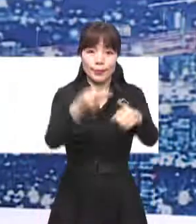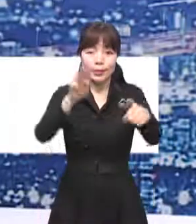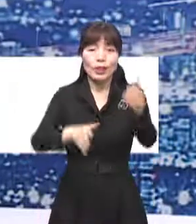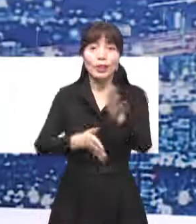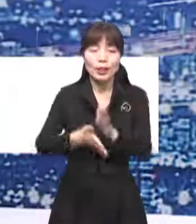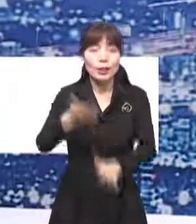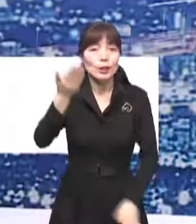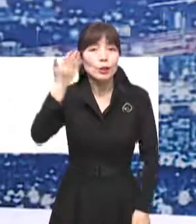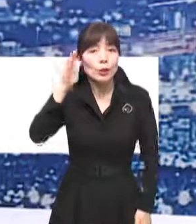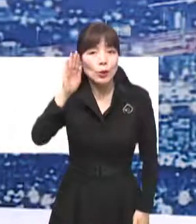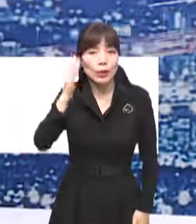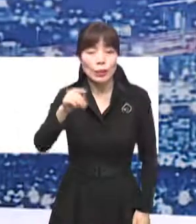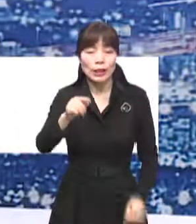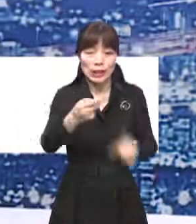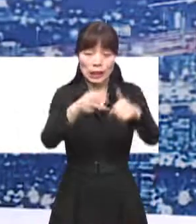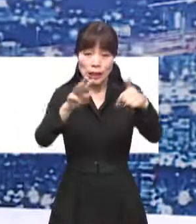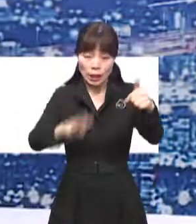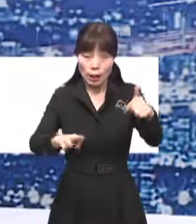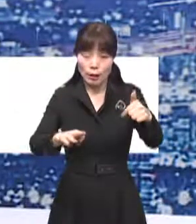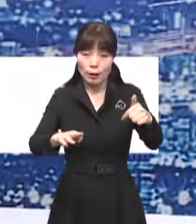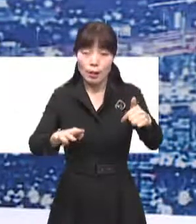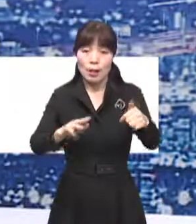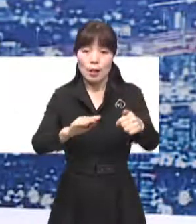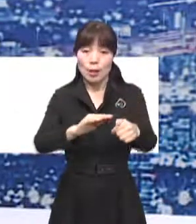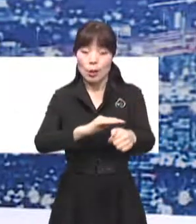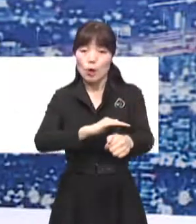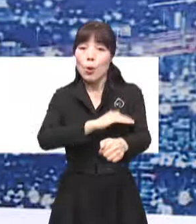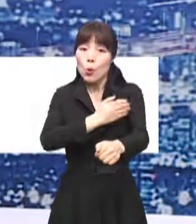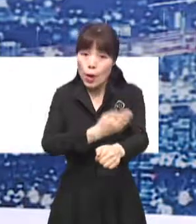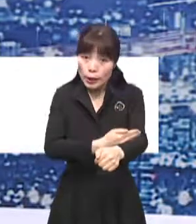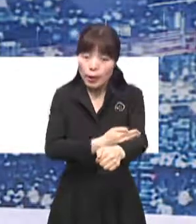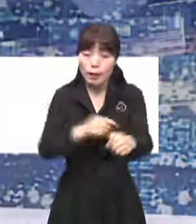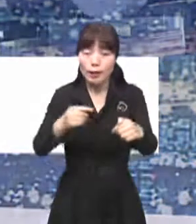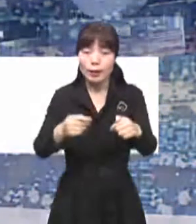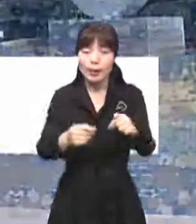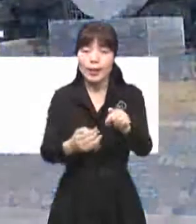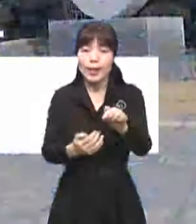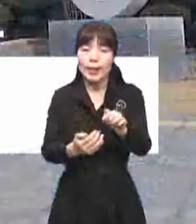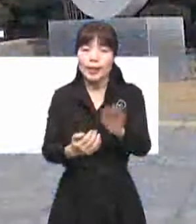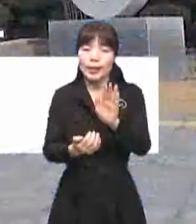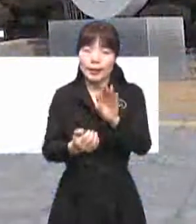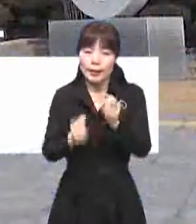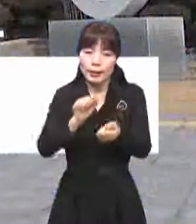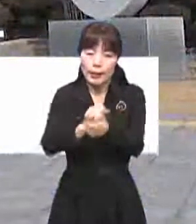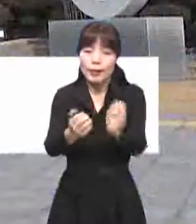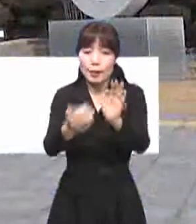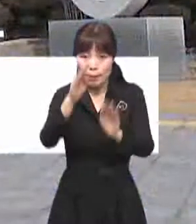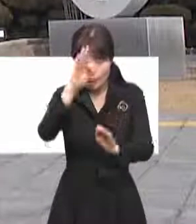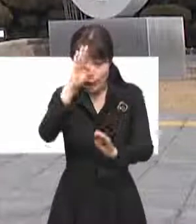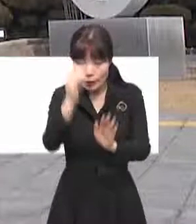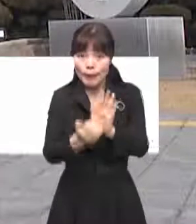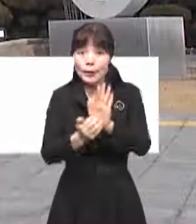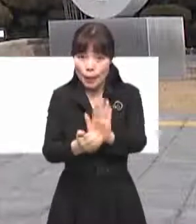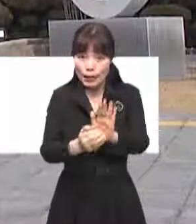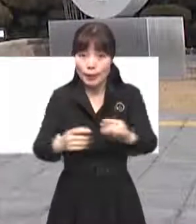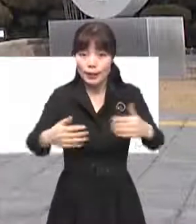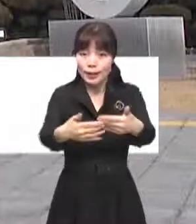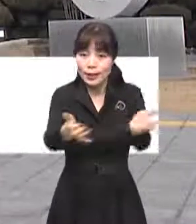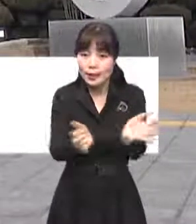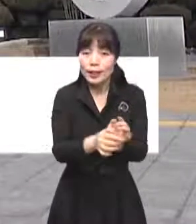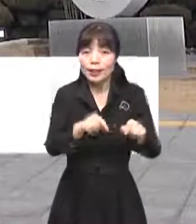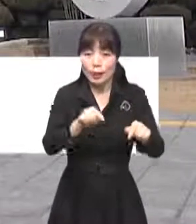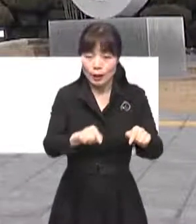인천시가 최근 인천권역 감염병 전문병원 유치를 위한 민관협의체 회의를 개최했다고 밝혔습니다. 이날